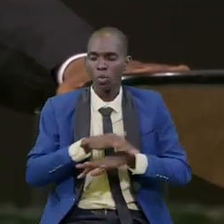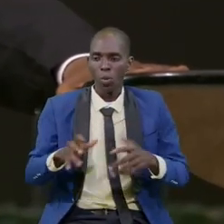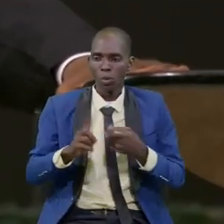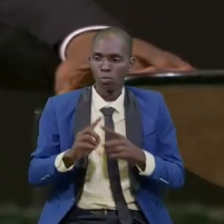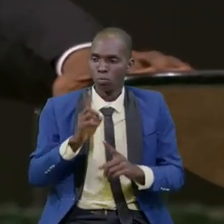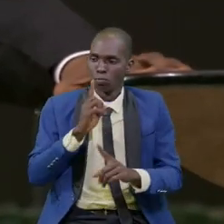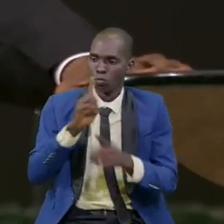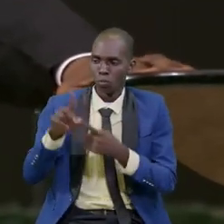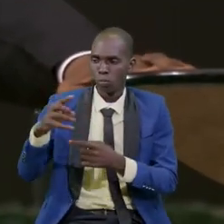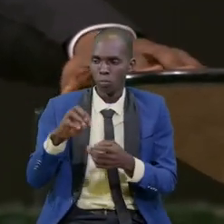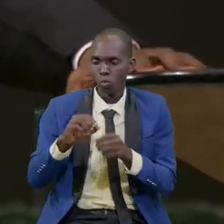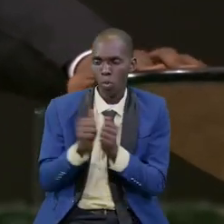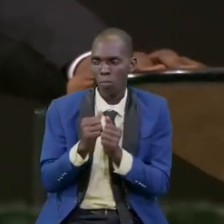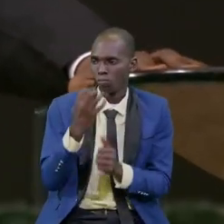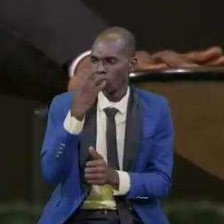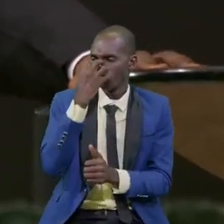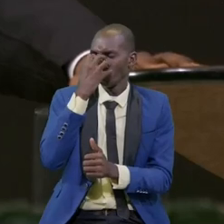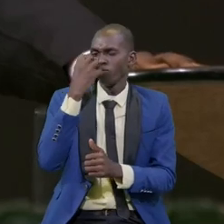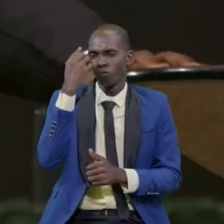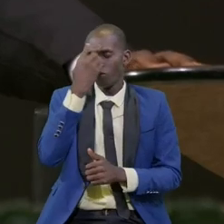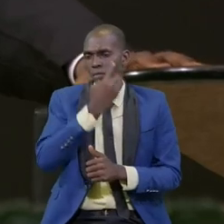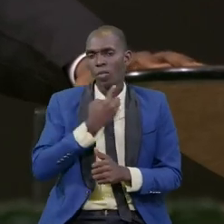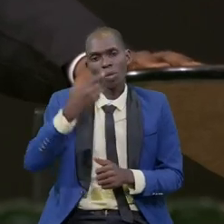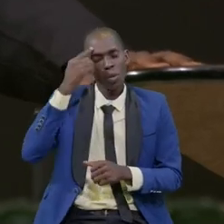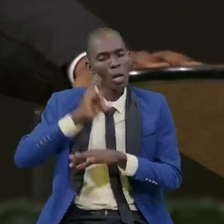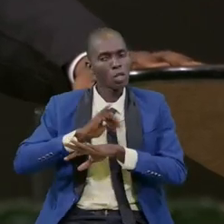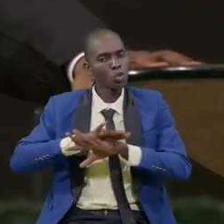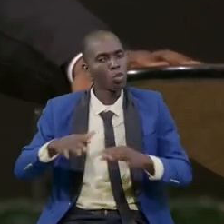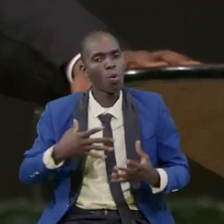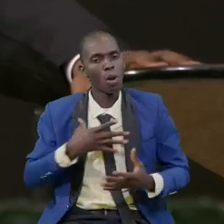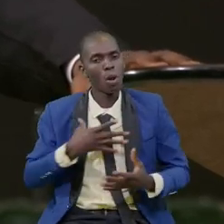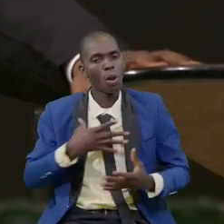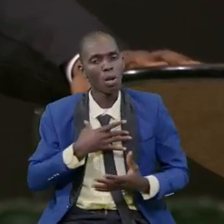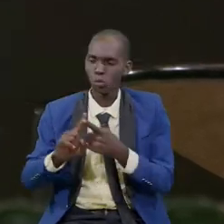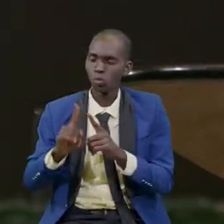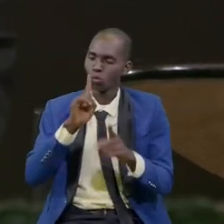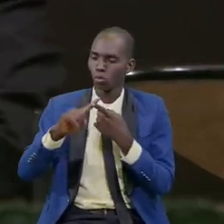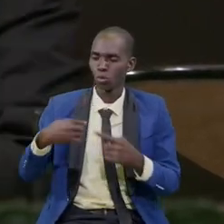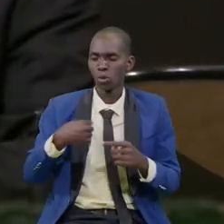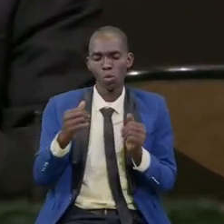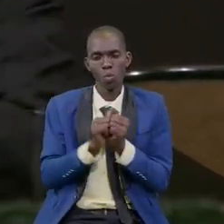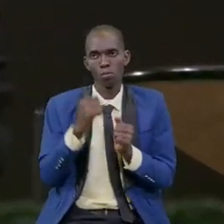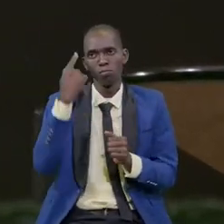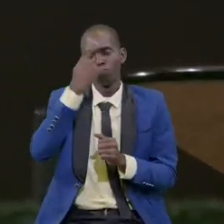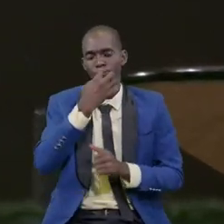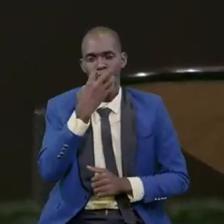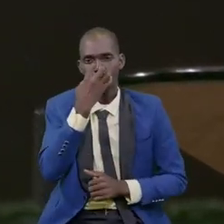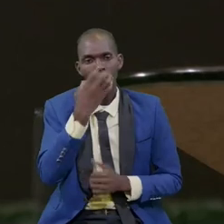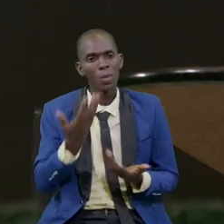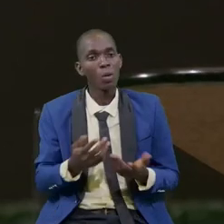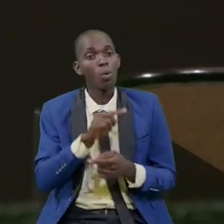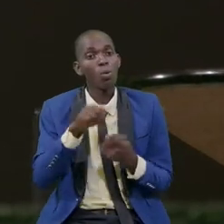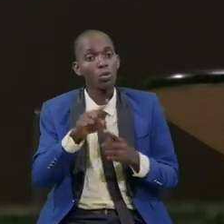Non seulement le tempérament, mais la pensée, le motif derrière cette parole. Lorsque vous parlez à